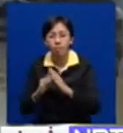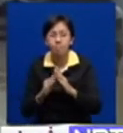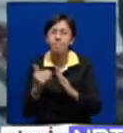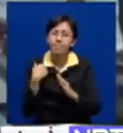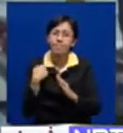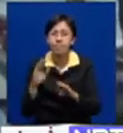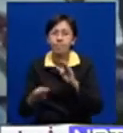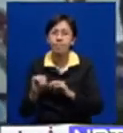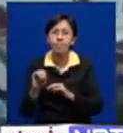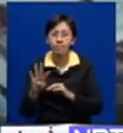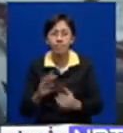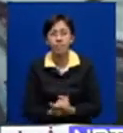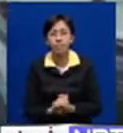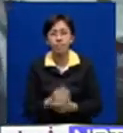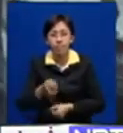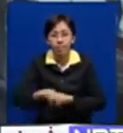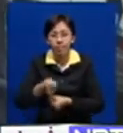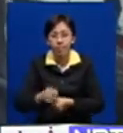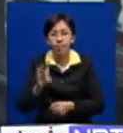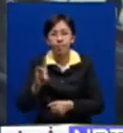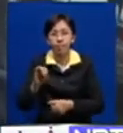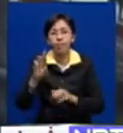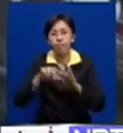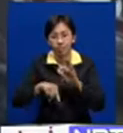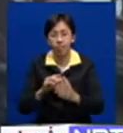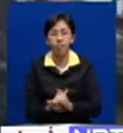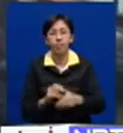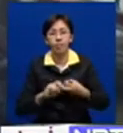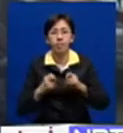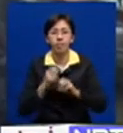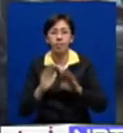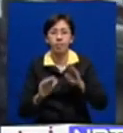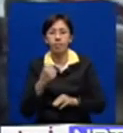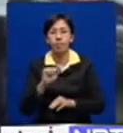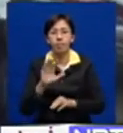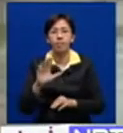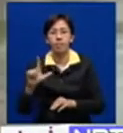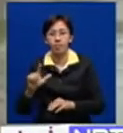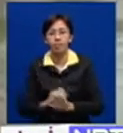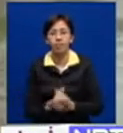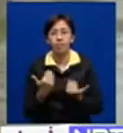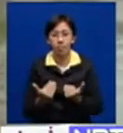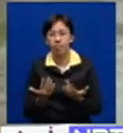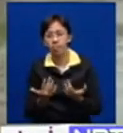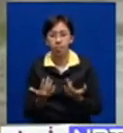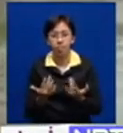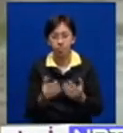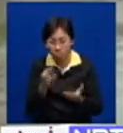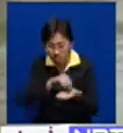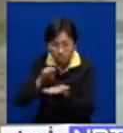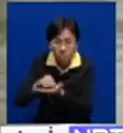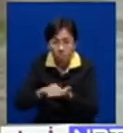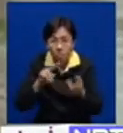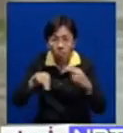ส่วน44หลังพื้นที่เกษตร80ไร่ความเสียหายประมาณ15ล้านบาทและอยู่ระหว่างการสำรว